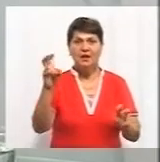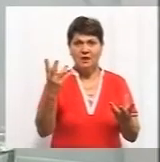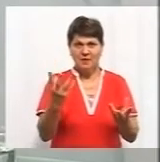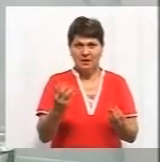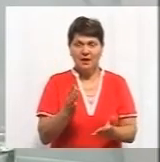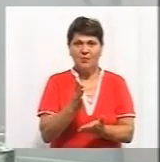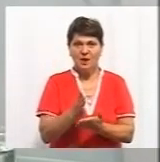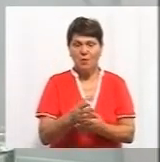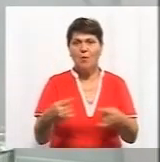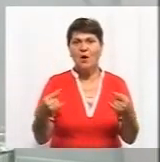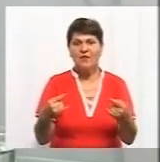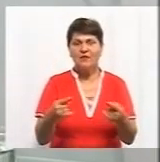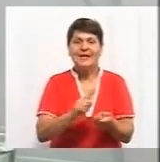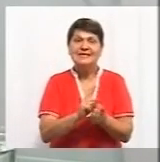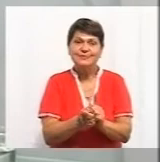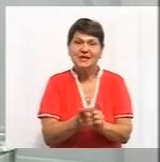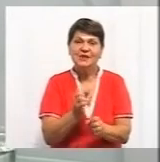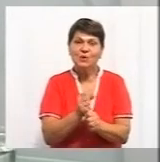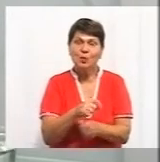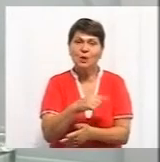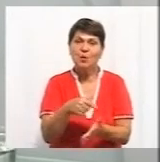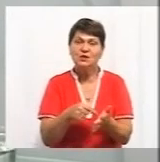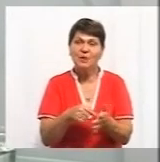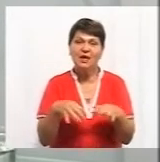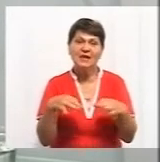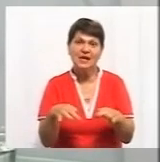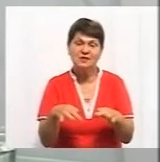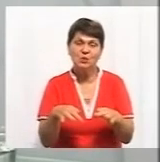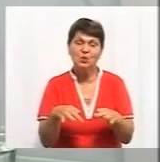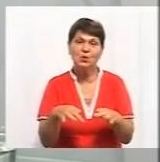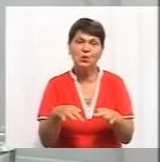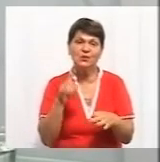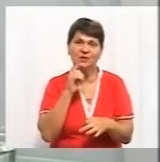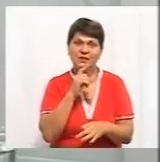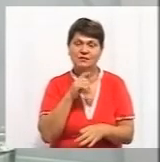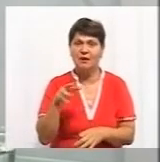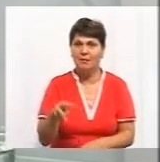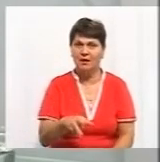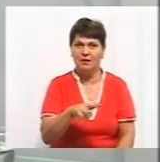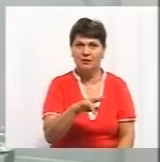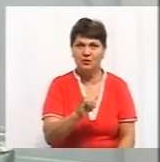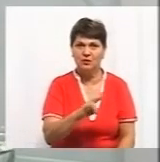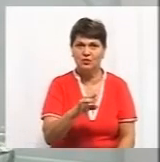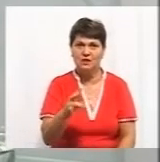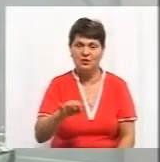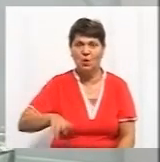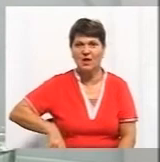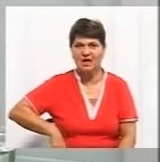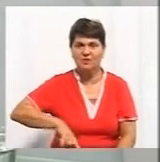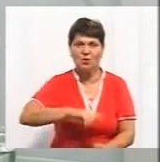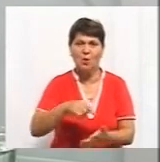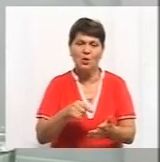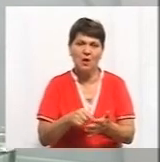Тема дня в прямому ефірі про зміни в роботі муніципального транспорту у Вінниці говоримо. Михайло Луценко, генеральний директор комунального підприємства